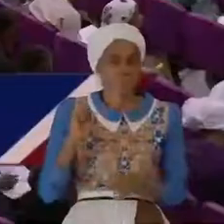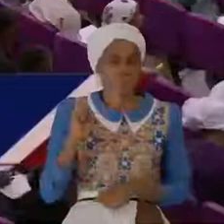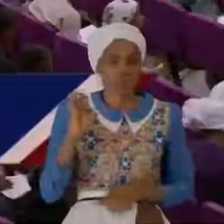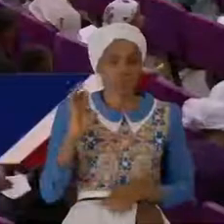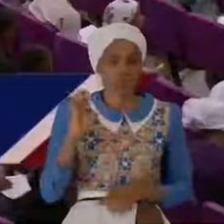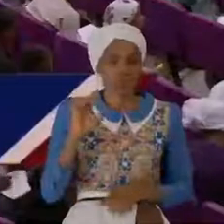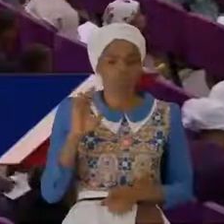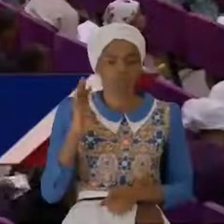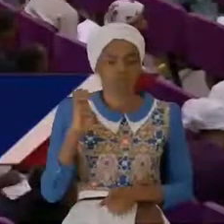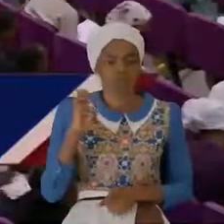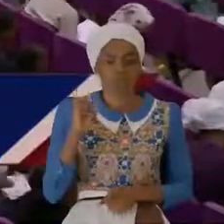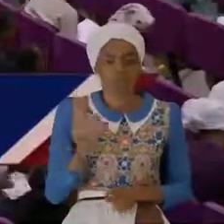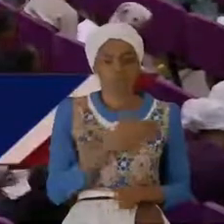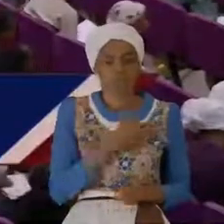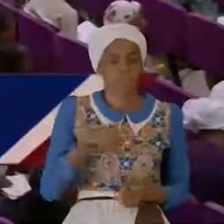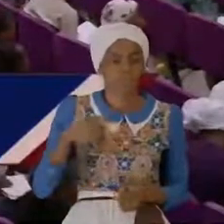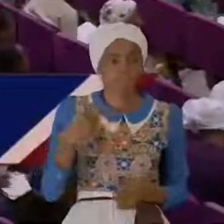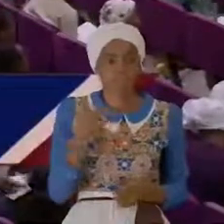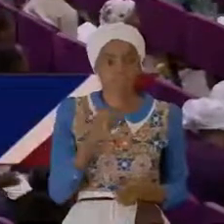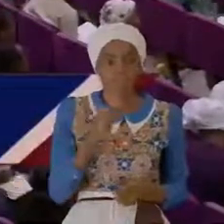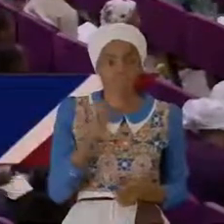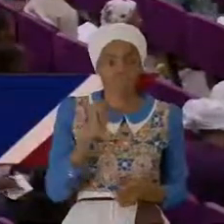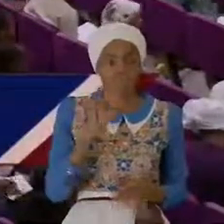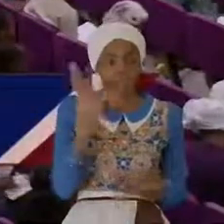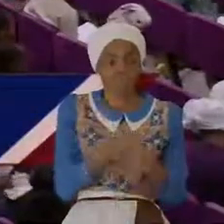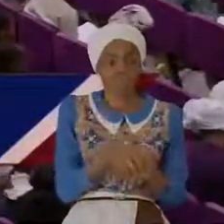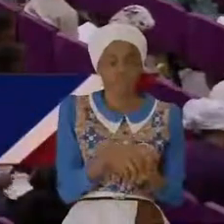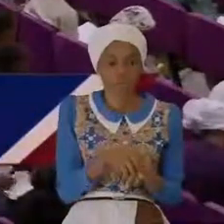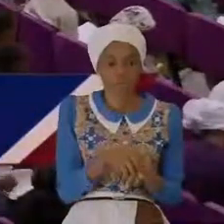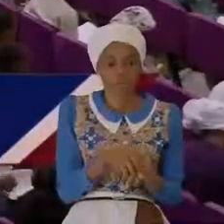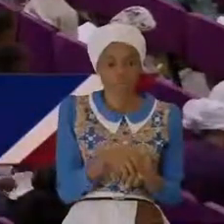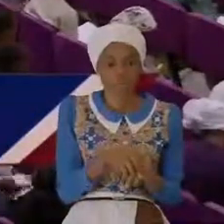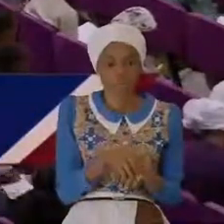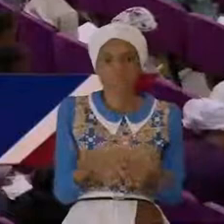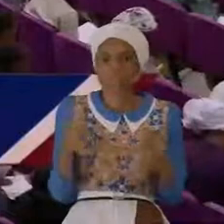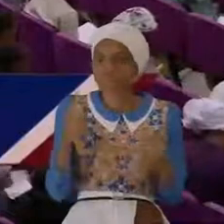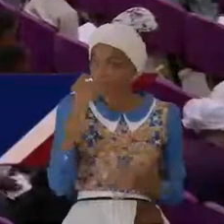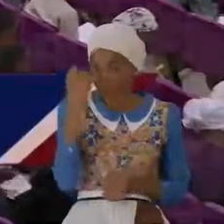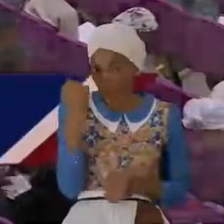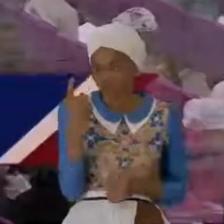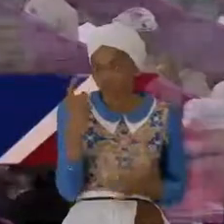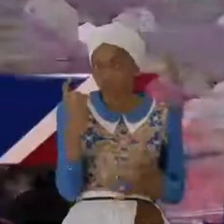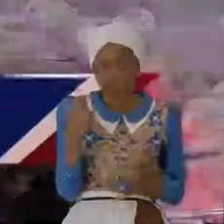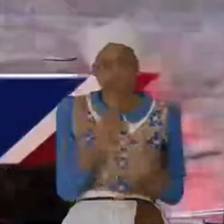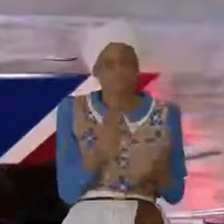Malheur à vous, scribes et pharisiens hypocrites. Maintenant, vous comprenez, Christ